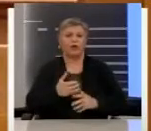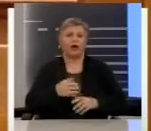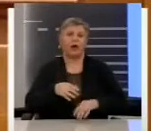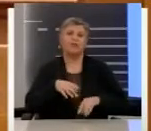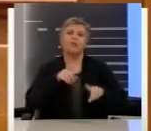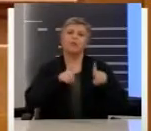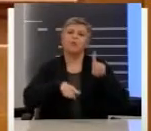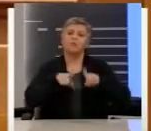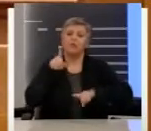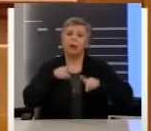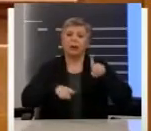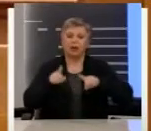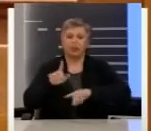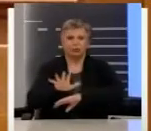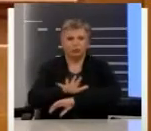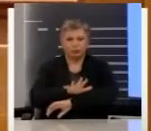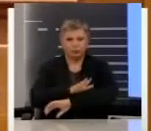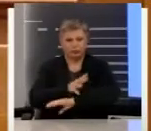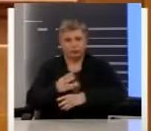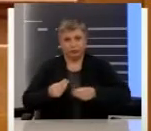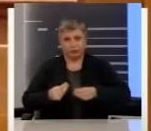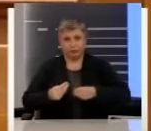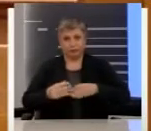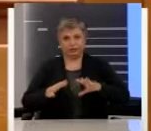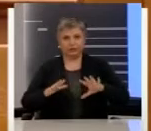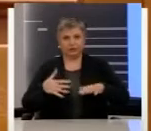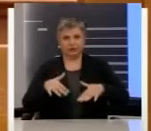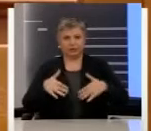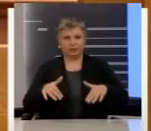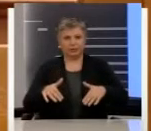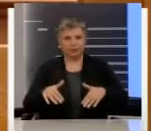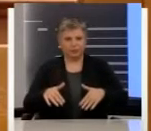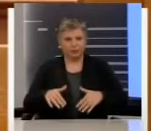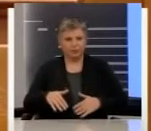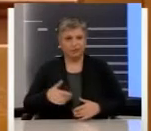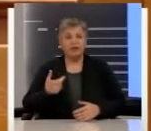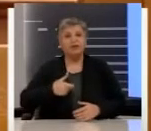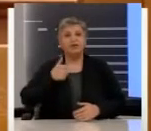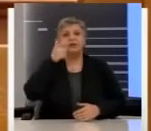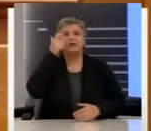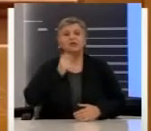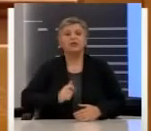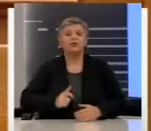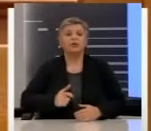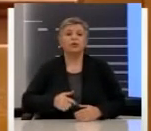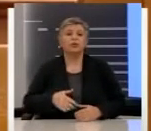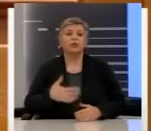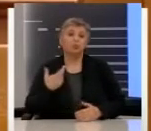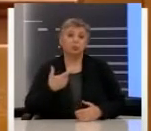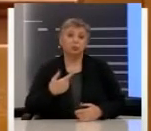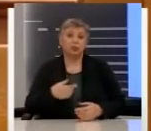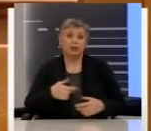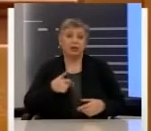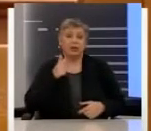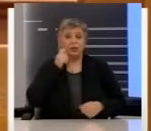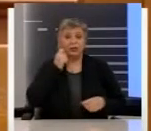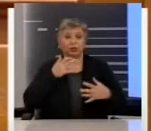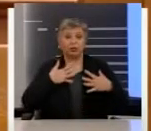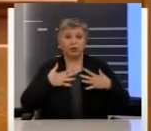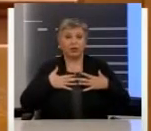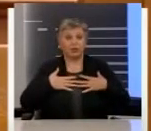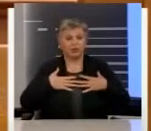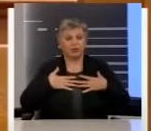πράγματα. Για μένα και για τις προσωπικές μου ευαισθησίες, ιεραρχώς το